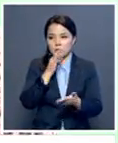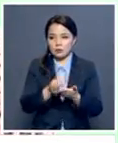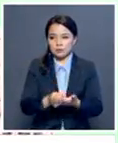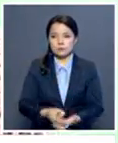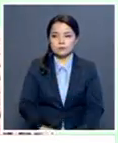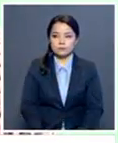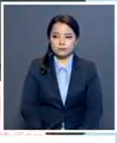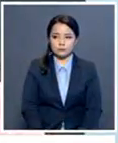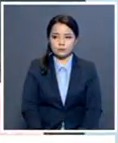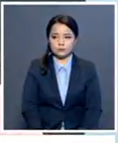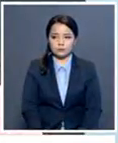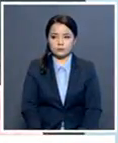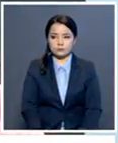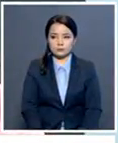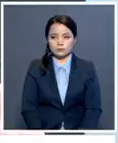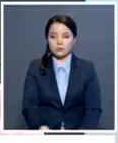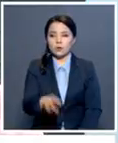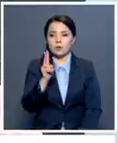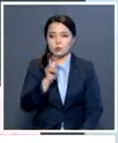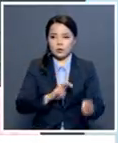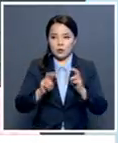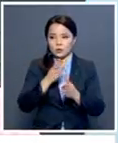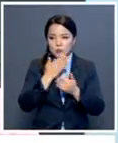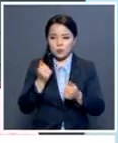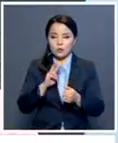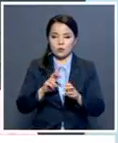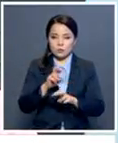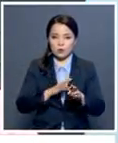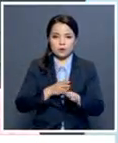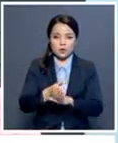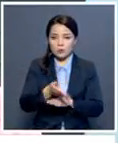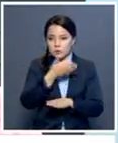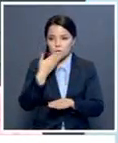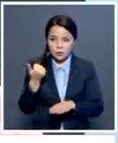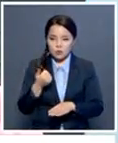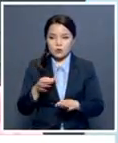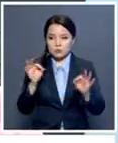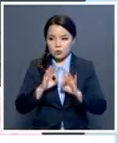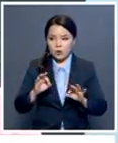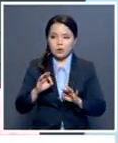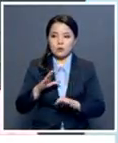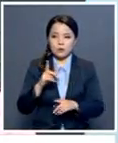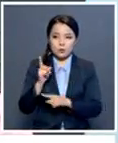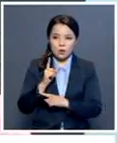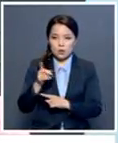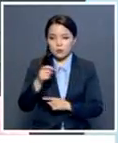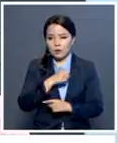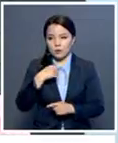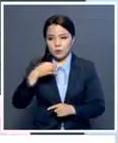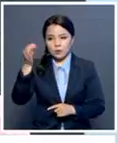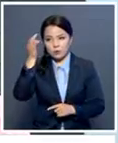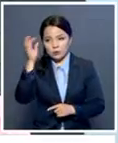жеткізді. Ешкім іздемейді, ешкім келмейді. Ешкім келген жоқ осы уақытқа дейін. Өзі есі түсін